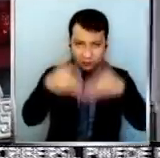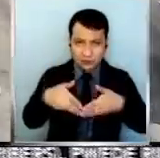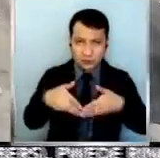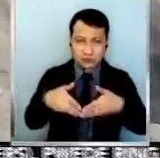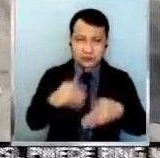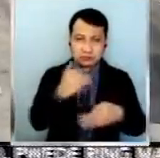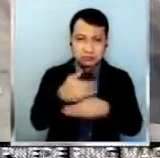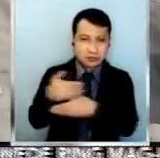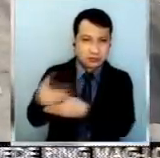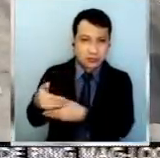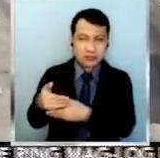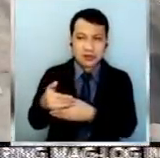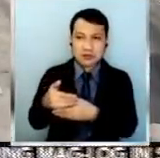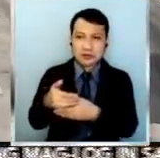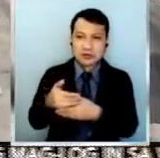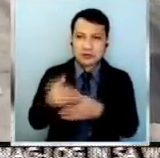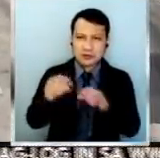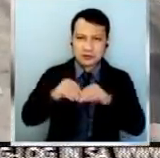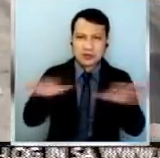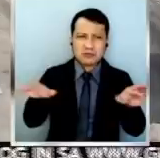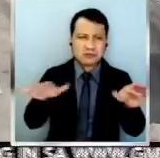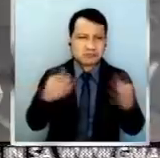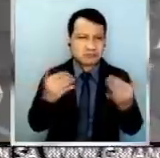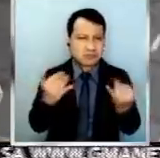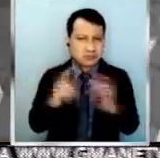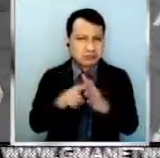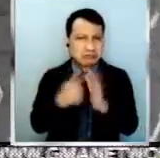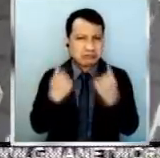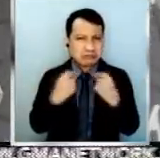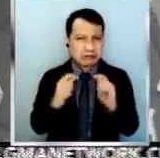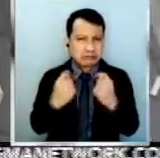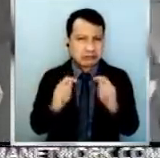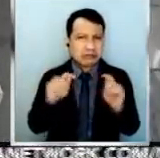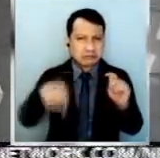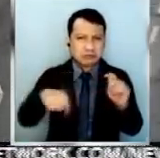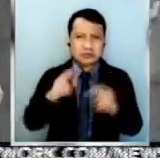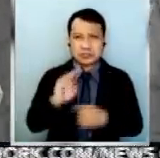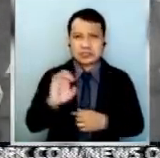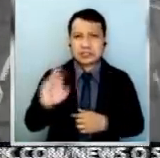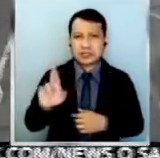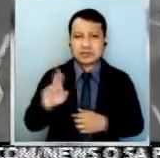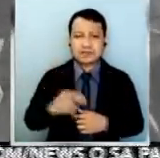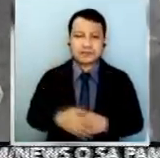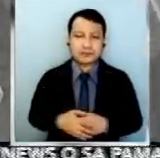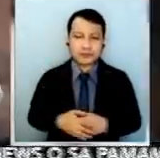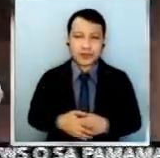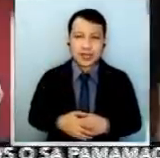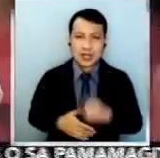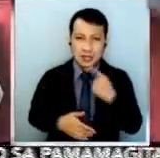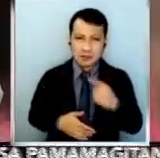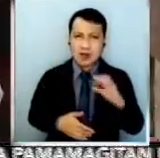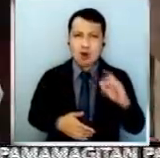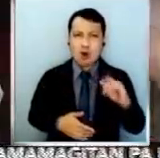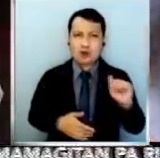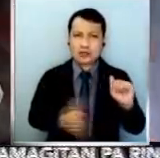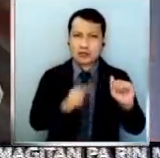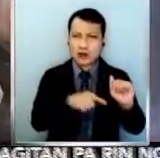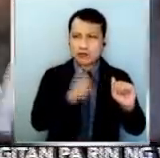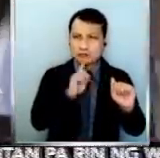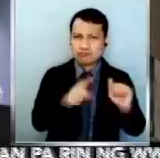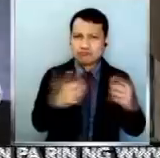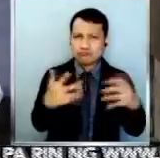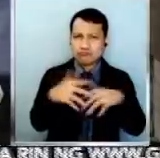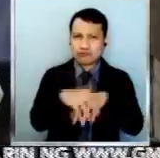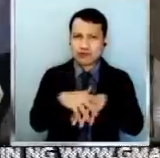sa halip na malawakang quarantine classification. Pero giit ng Okta, gumagana naman daw ang kombinasyon ng MECQ